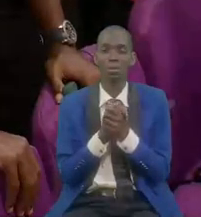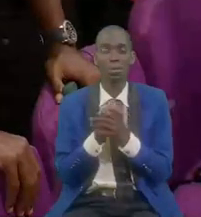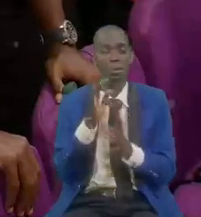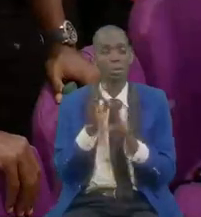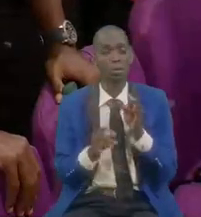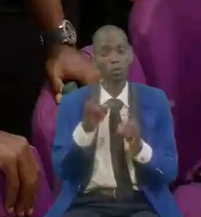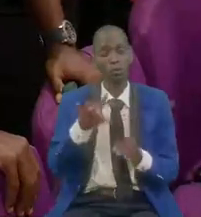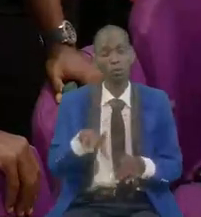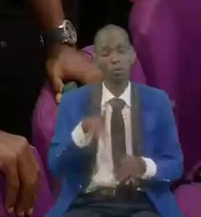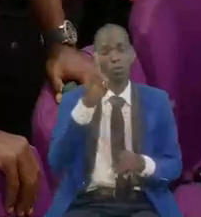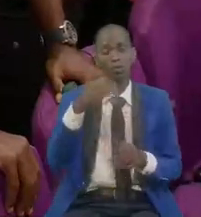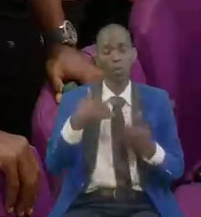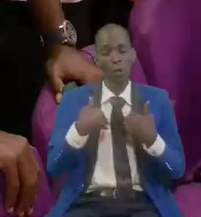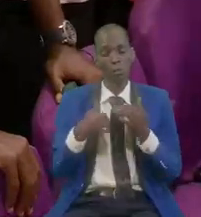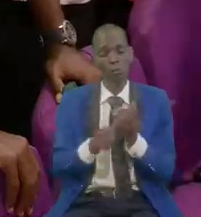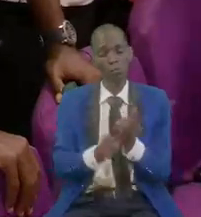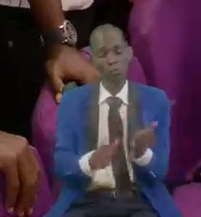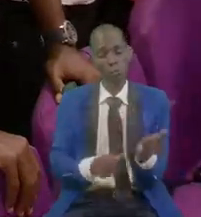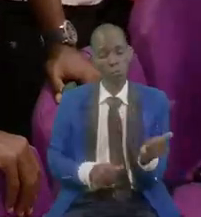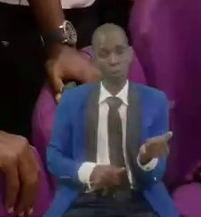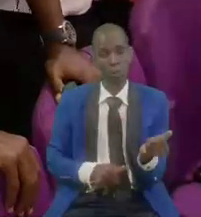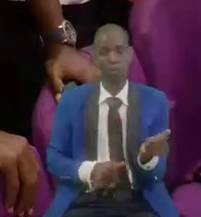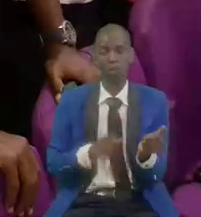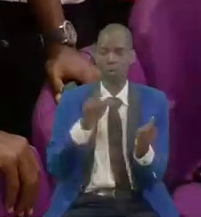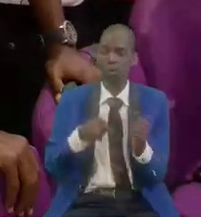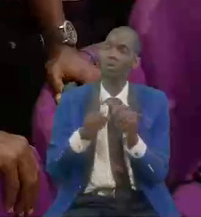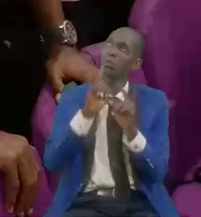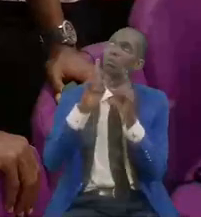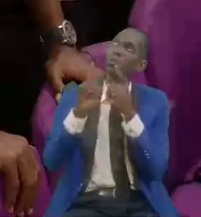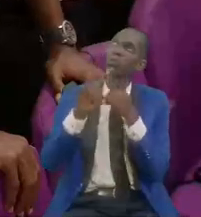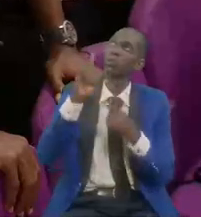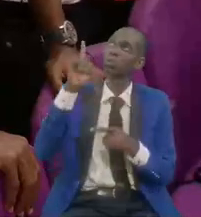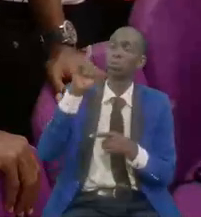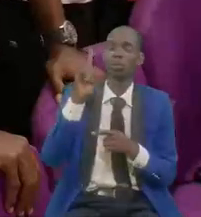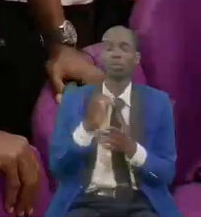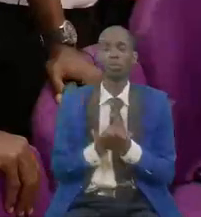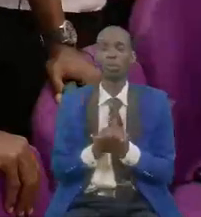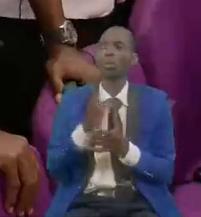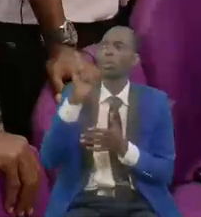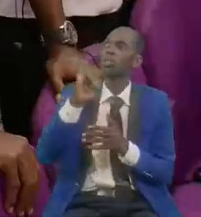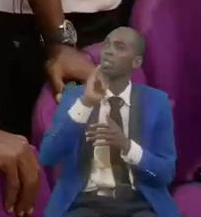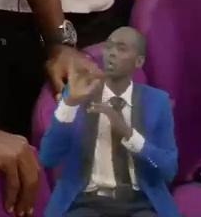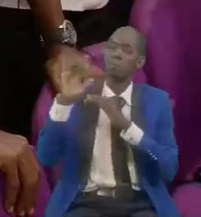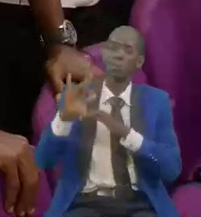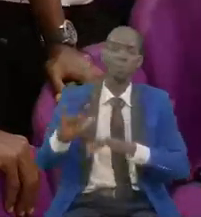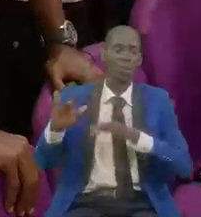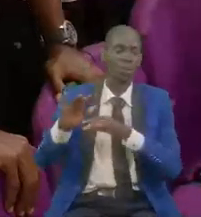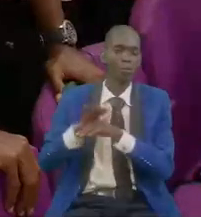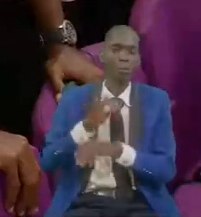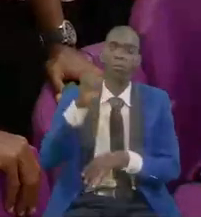Si vous découvrez la rétrogradation, parlez au Seigneur. Dieu miséricordieux